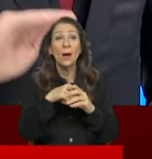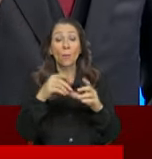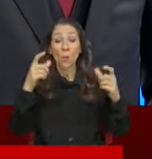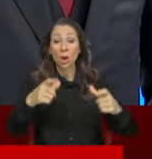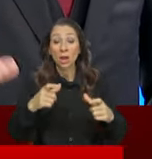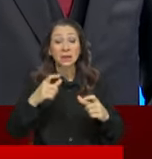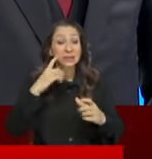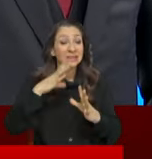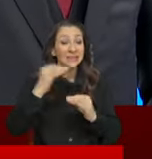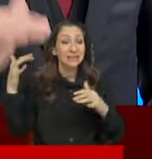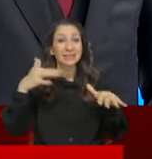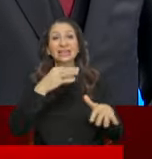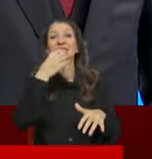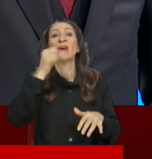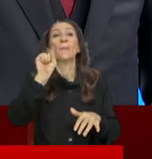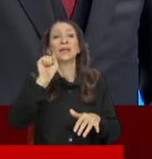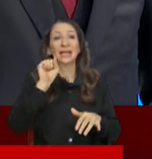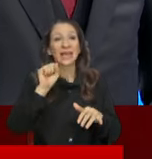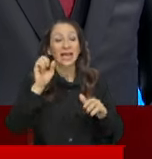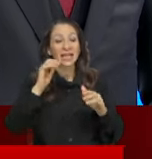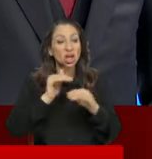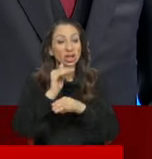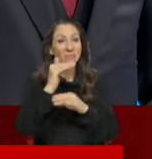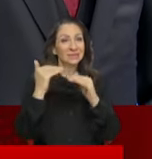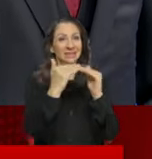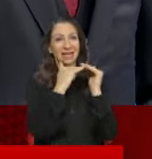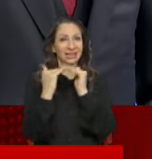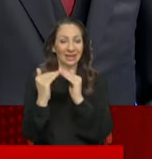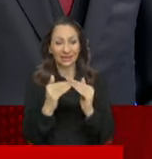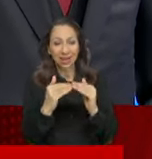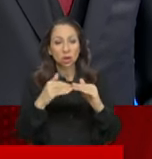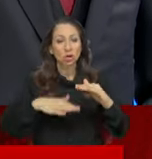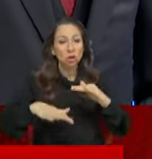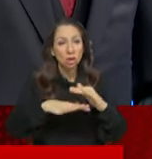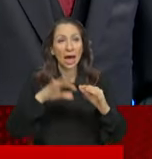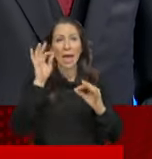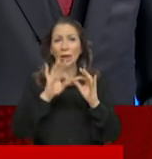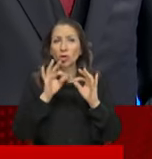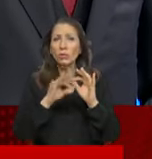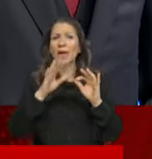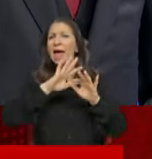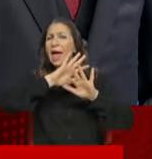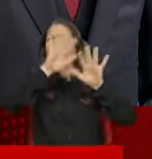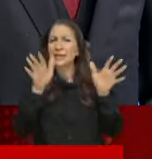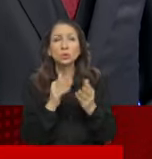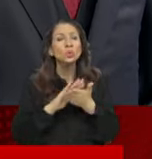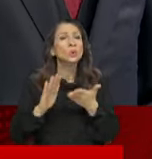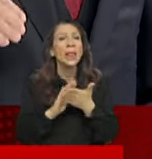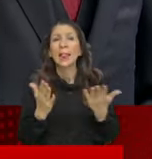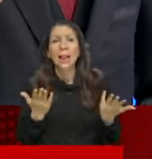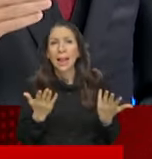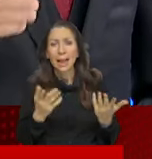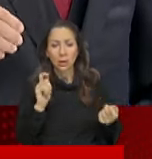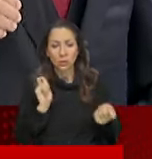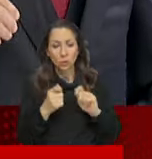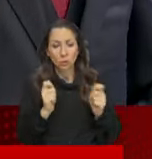nüfusunu artırmadan refah seviyesini yaşam standardını sosyal kültürel altyapısını ekonomik koşullarını nasıl iyileştirerek buradaki